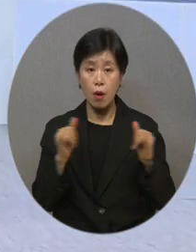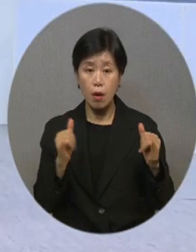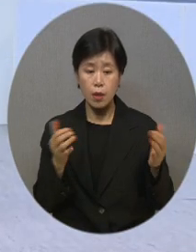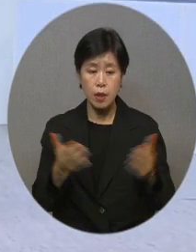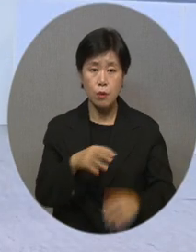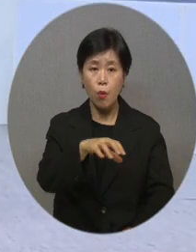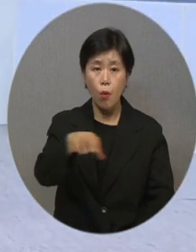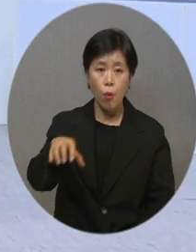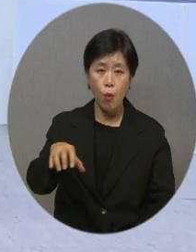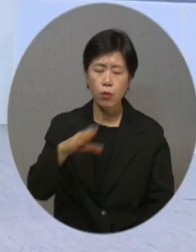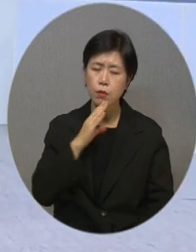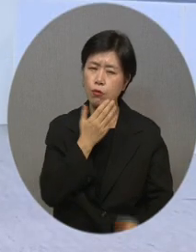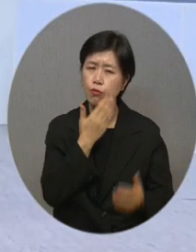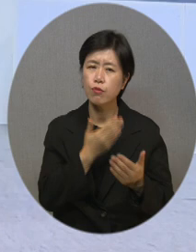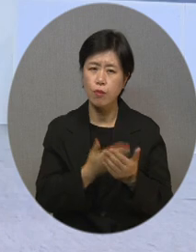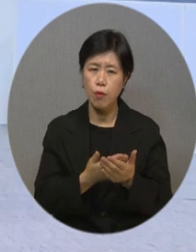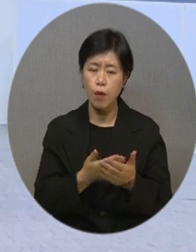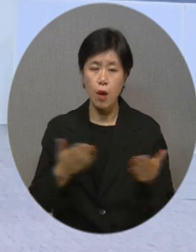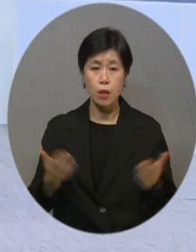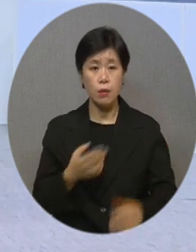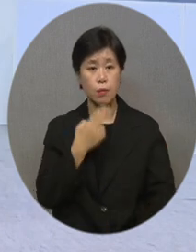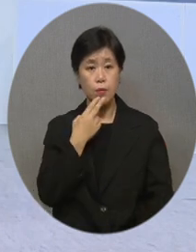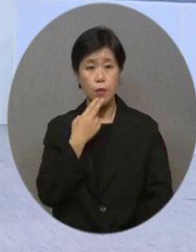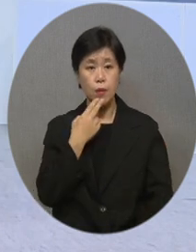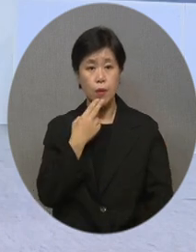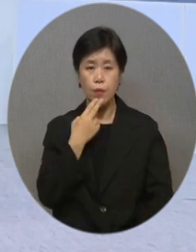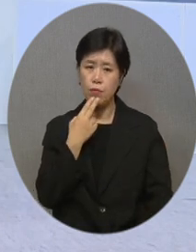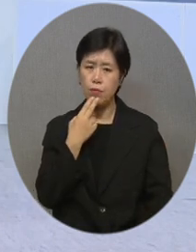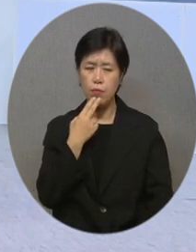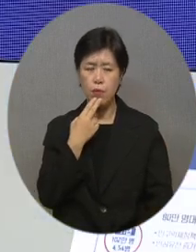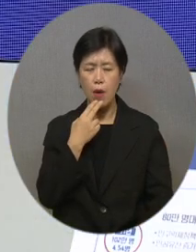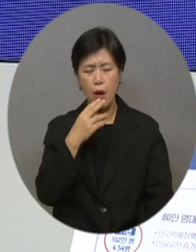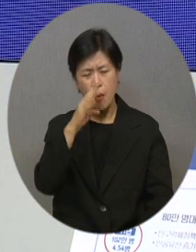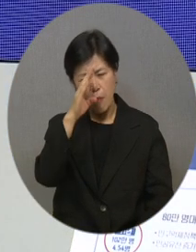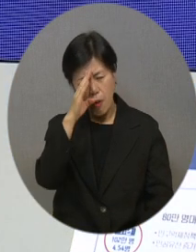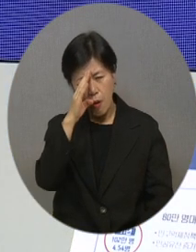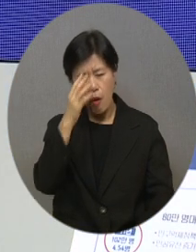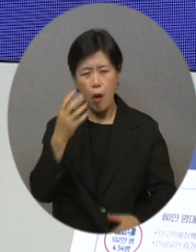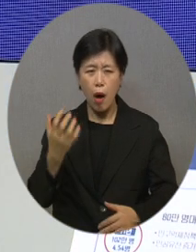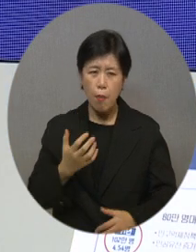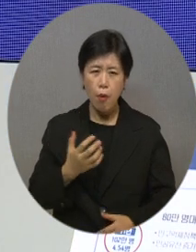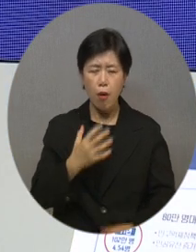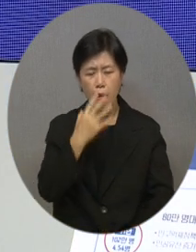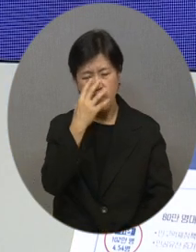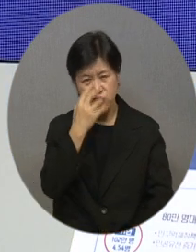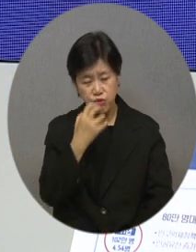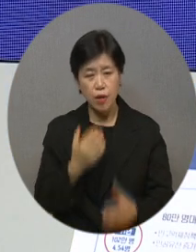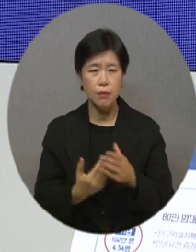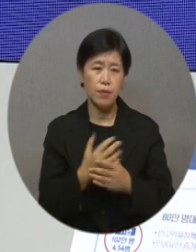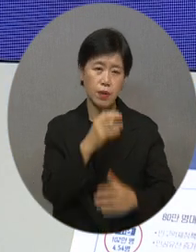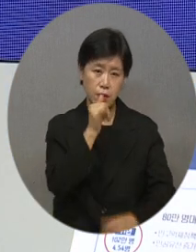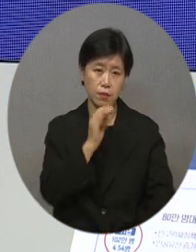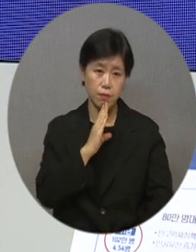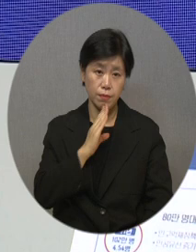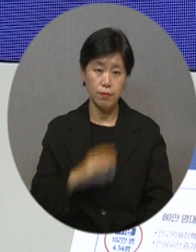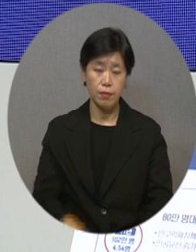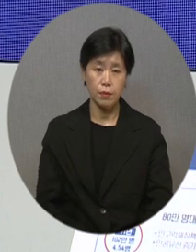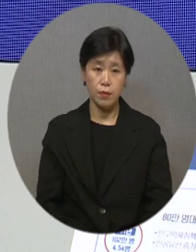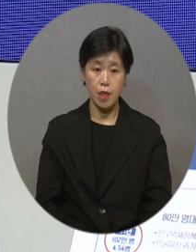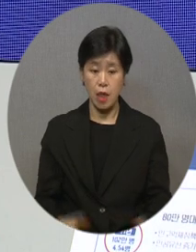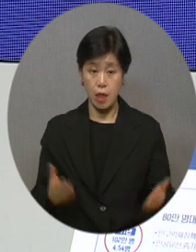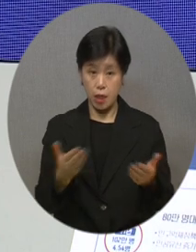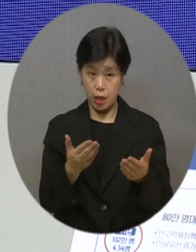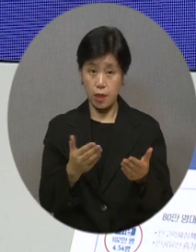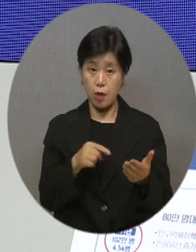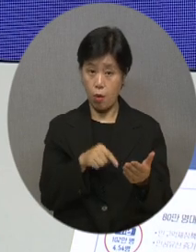중요합니다. 왜냐하면 일을 안 하시게 되면 상당히 진짜 편찮으실 것 같은데 일자리를 하시게 되면 그만큼 소득이 일단